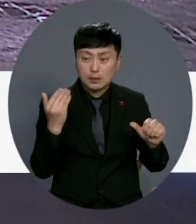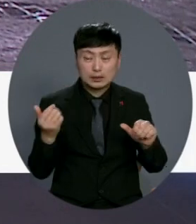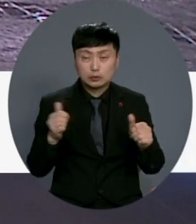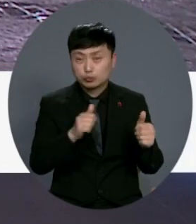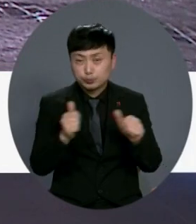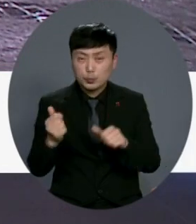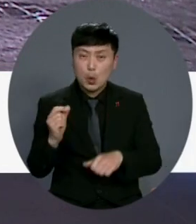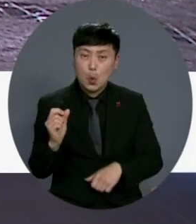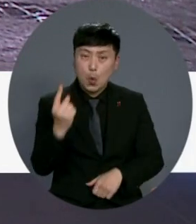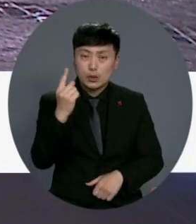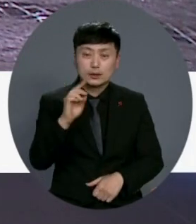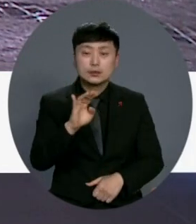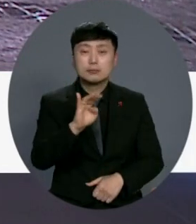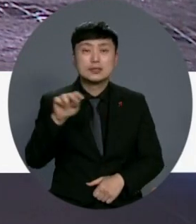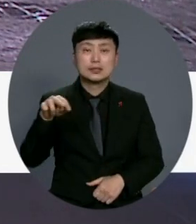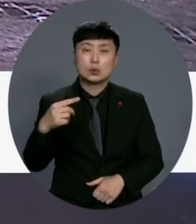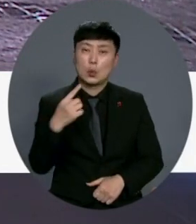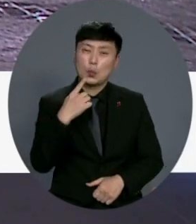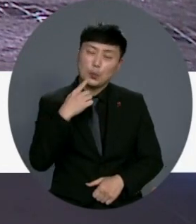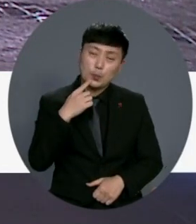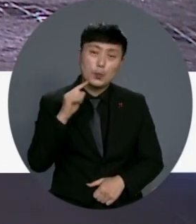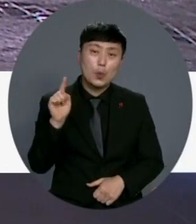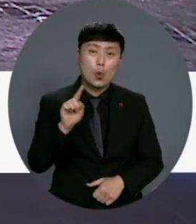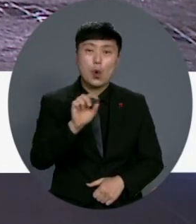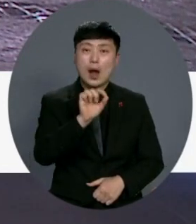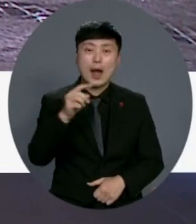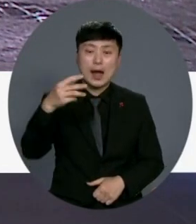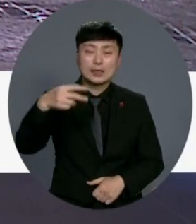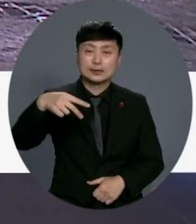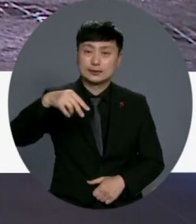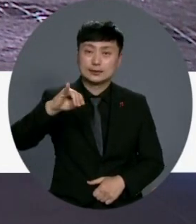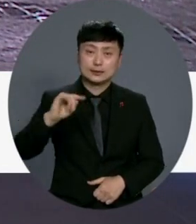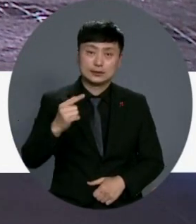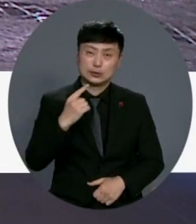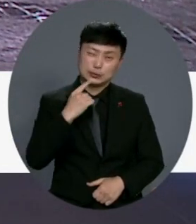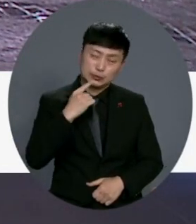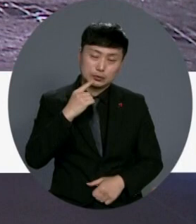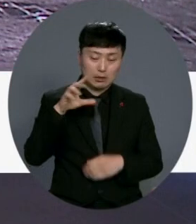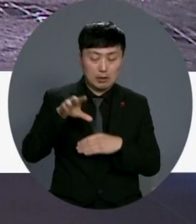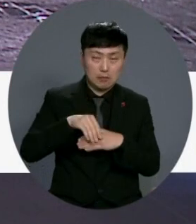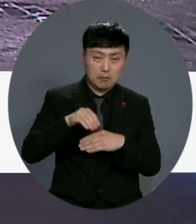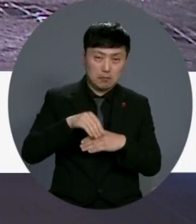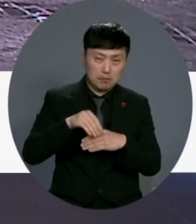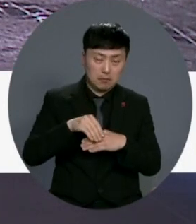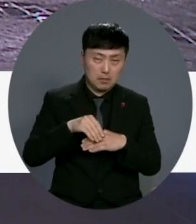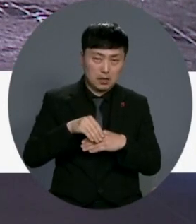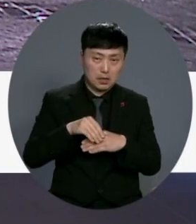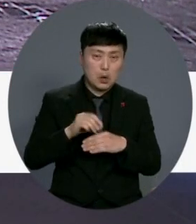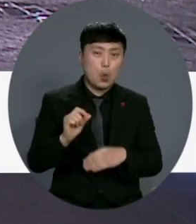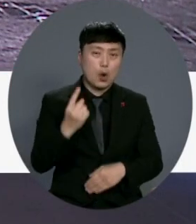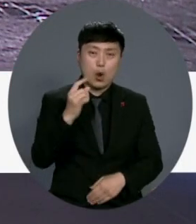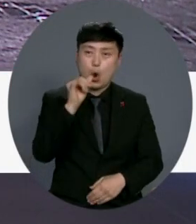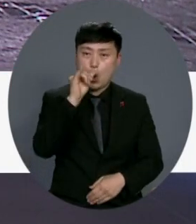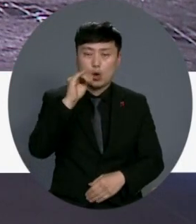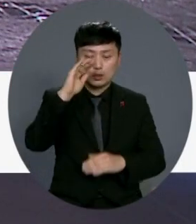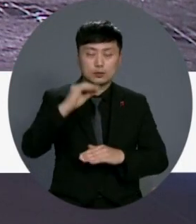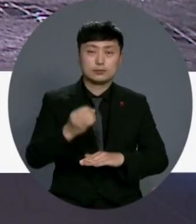같은 비소 중독, 더 정확하게는 아르신 중독 진단을 받은 것으로 확인됐습니다. 김서연 기자